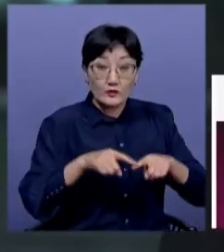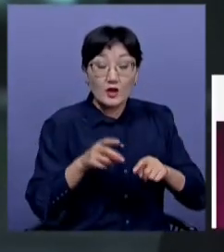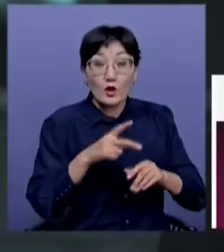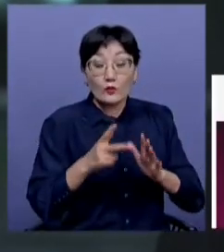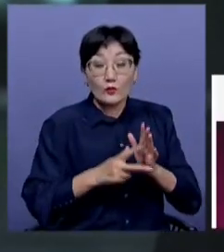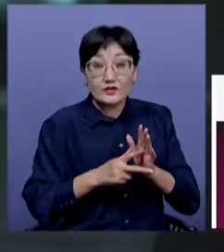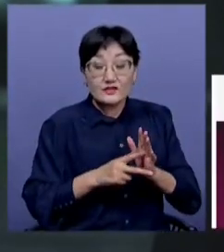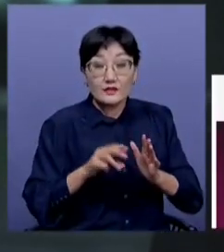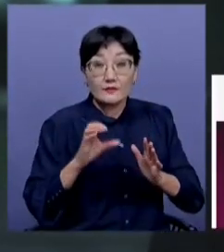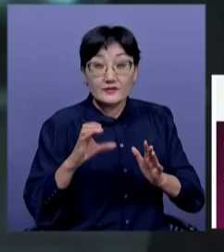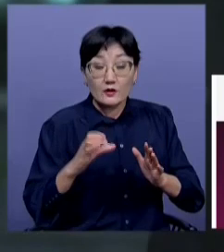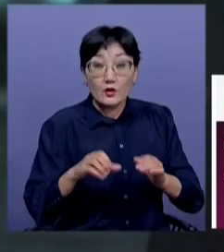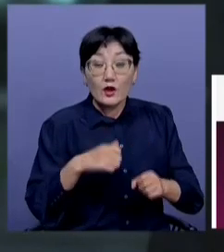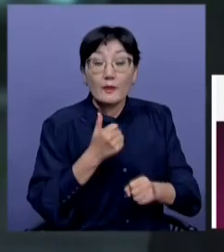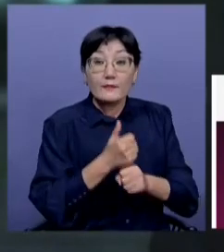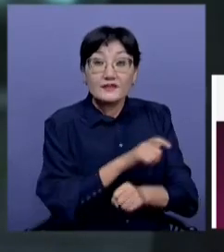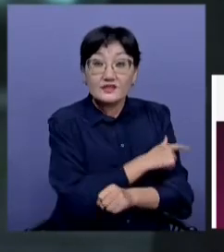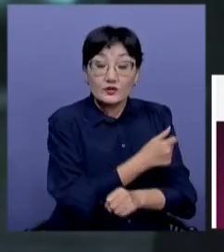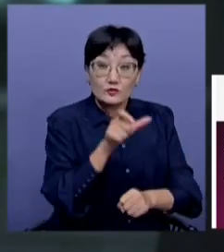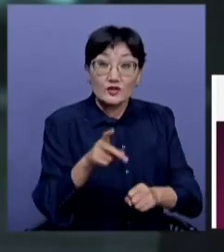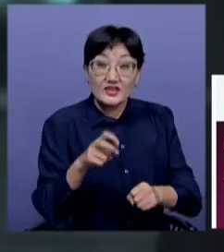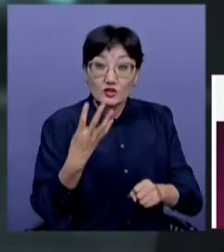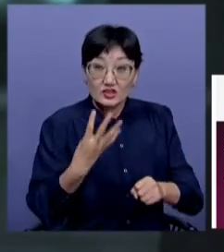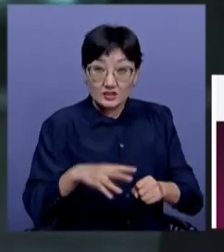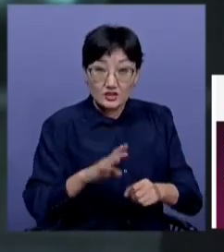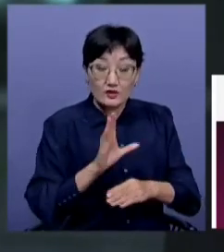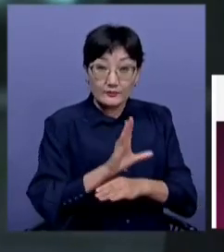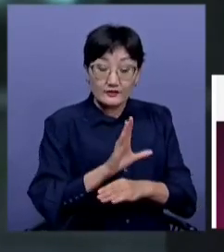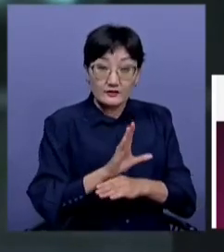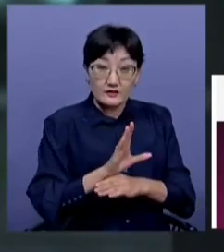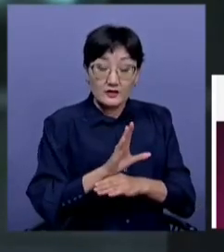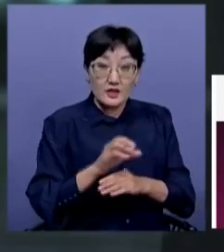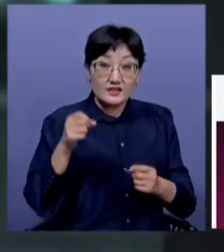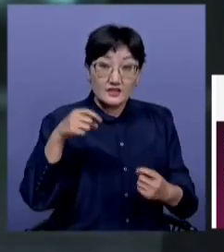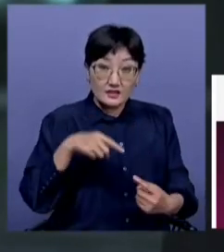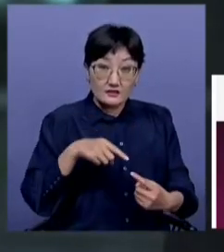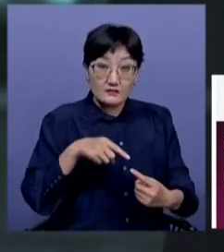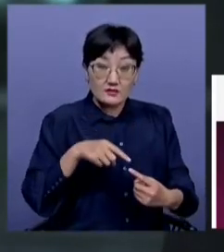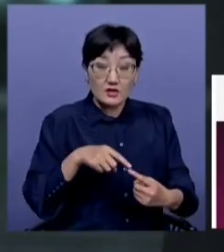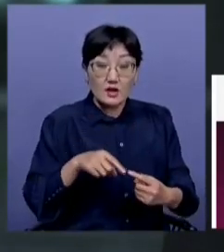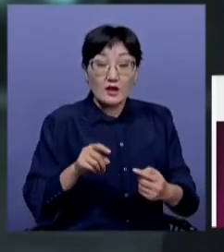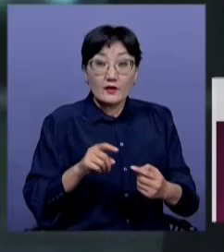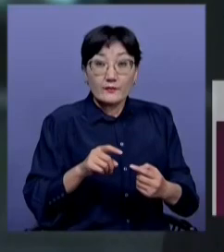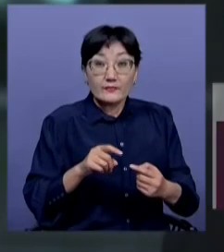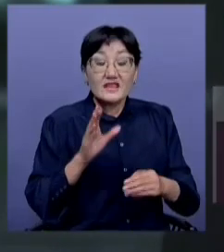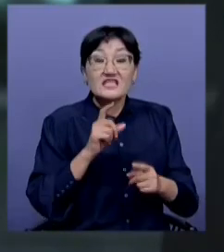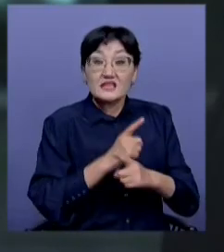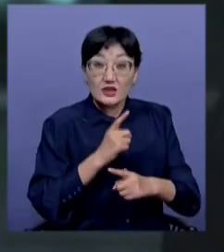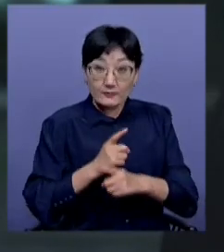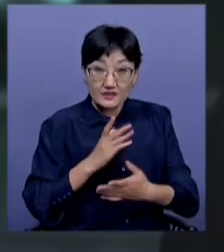қыркүйектегі Нұр Сұлтан қаласының бас санитарлық дәрігерінің 240-ші қаулысы бойынша тыйым салынған.